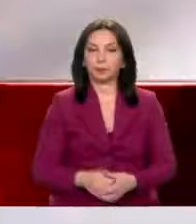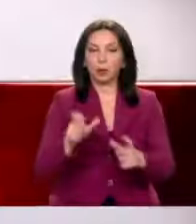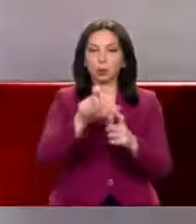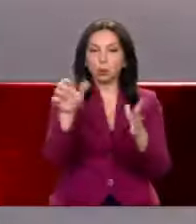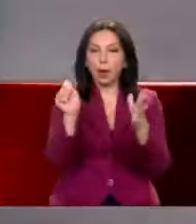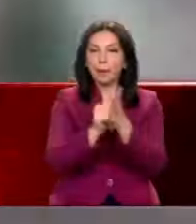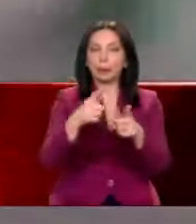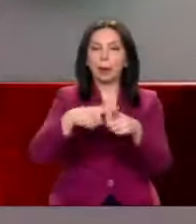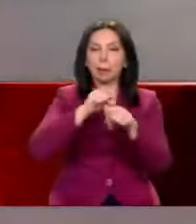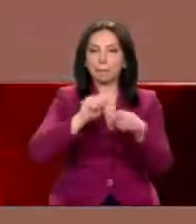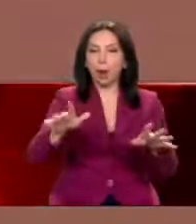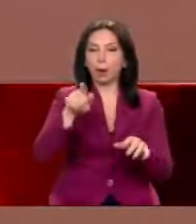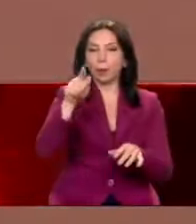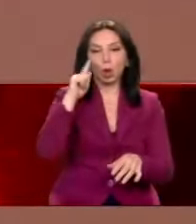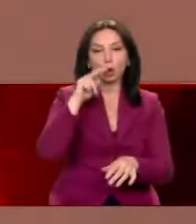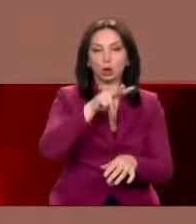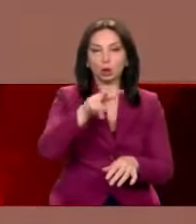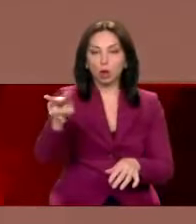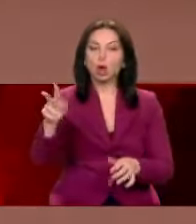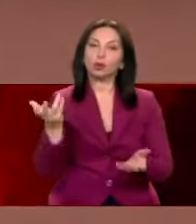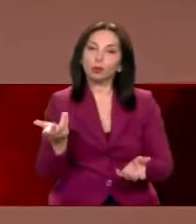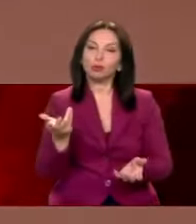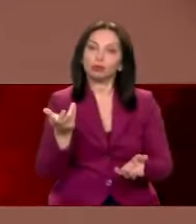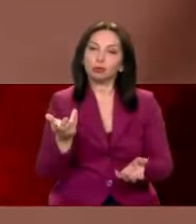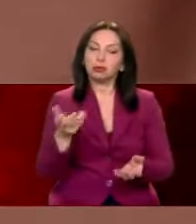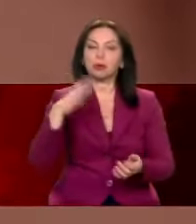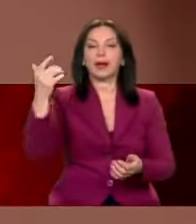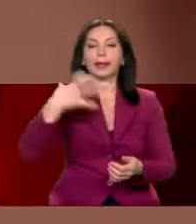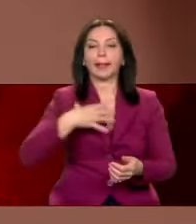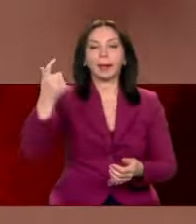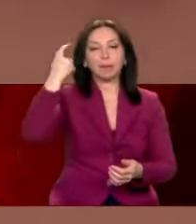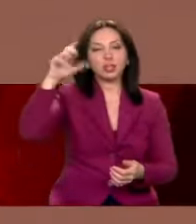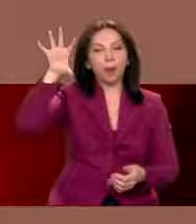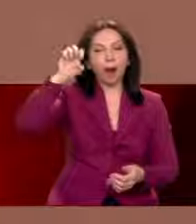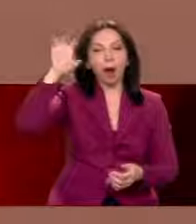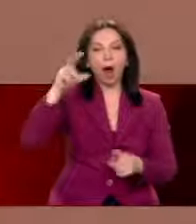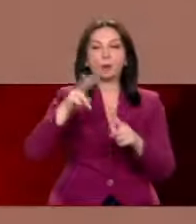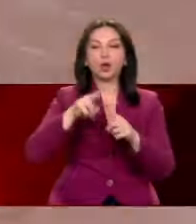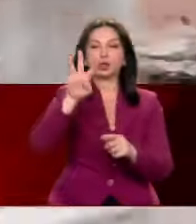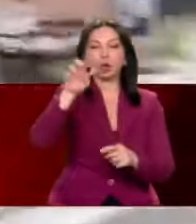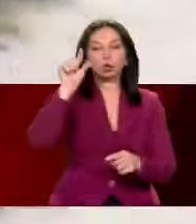Sosyal medyada paylaştıkları bu görüntü ise kendi başlarını yaktı. Polis 4 şüpheliyi kısa sürede yakaladı.